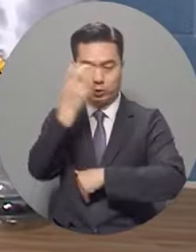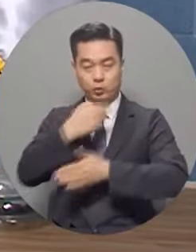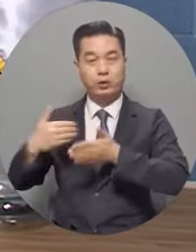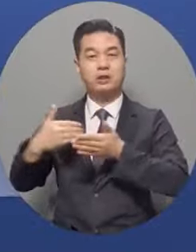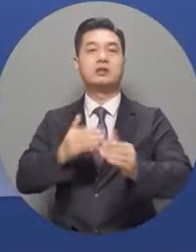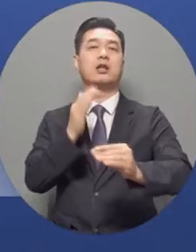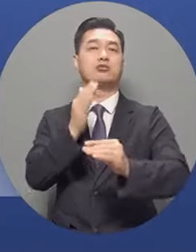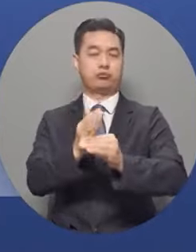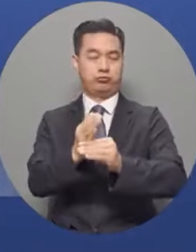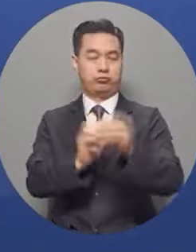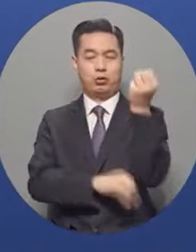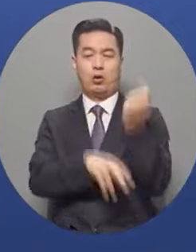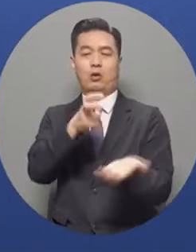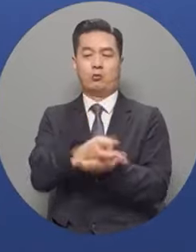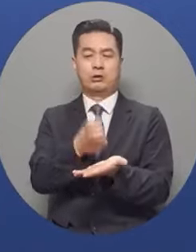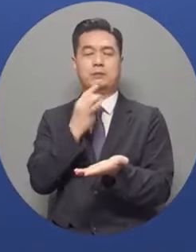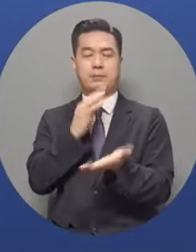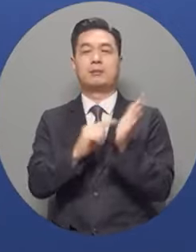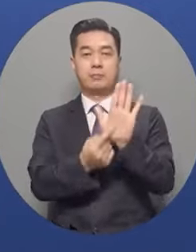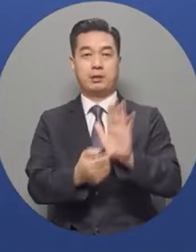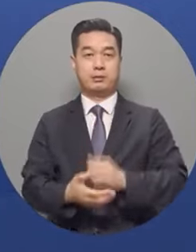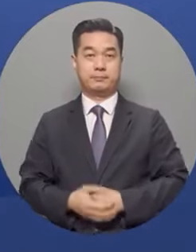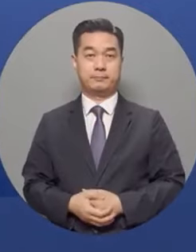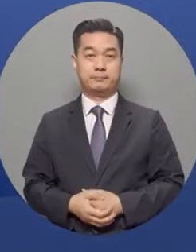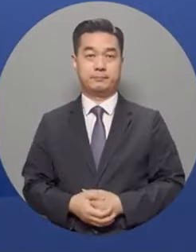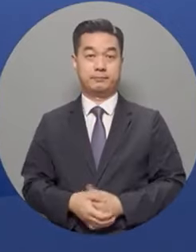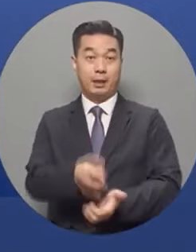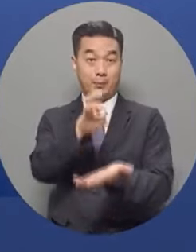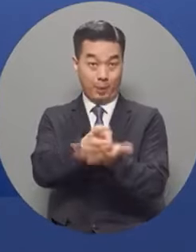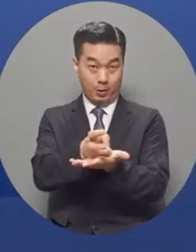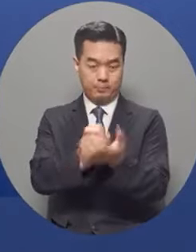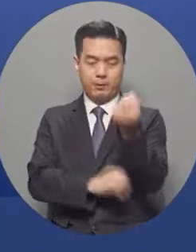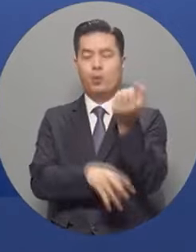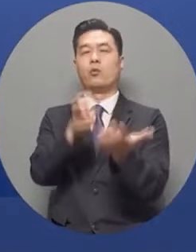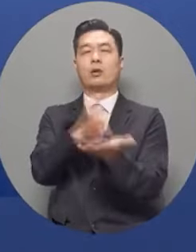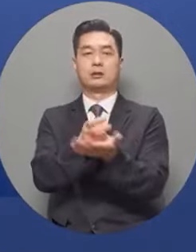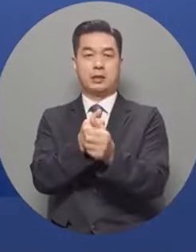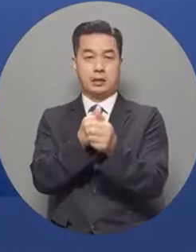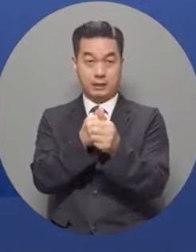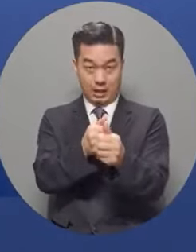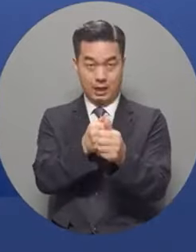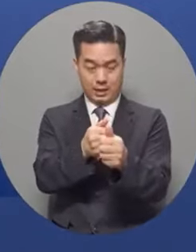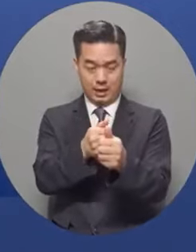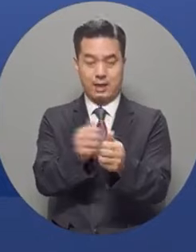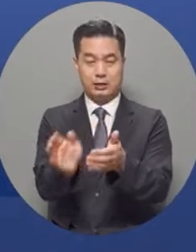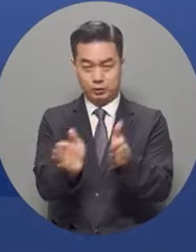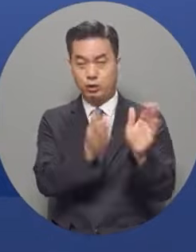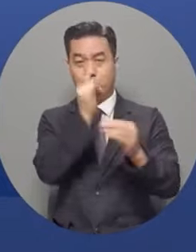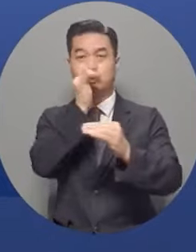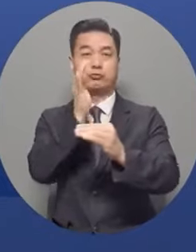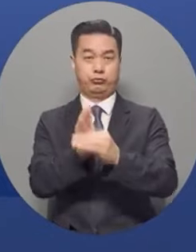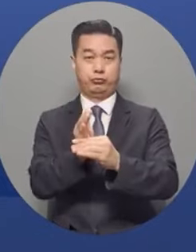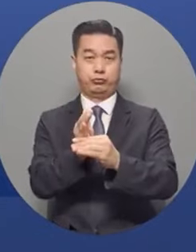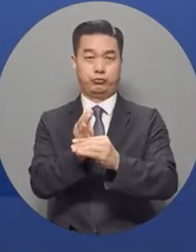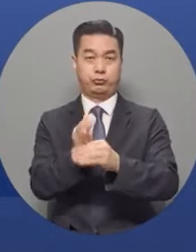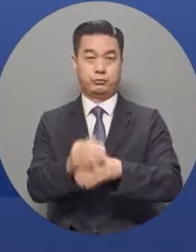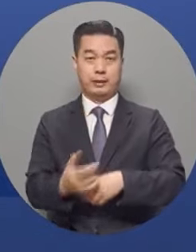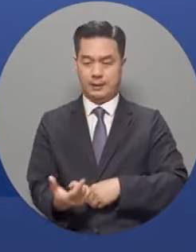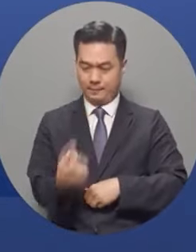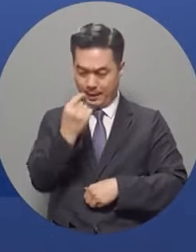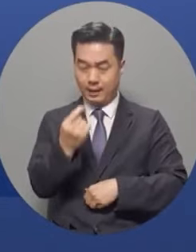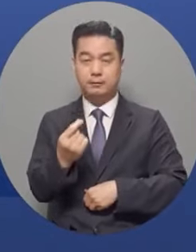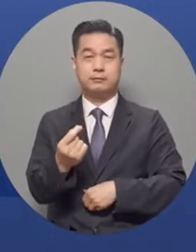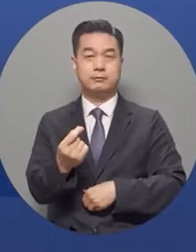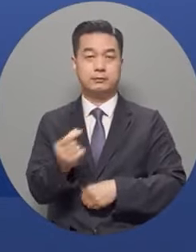중이라는 원론적인 답변만 내놨습니다. 법과 원칙에 따라 처리되고 있다는 점을 다시 한번 말씀드리며 빠른 처리를